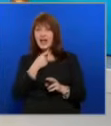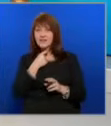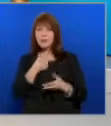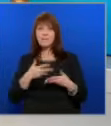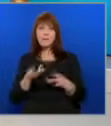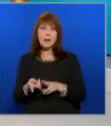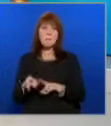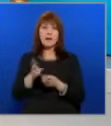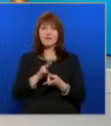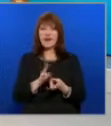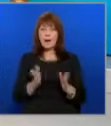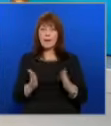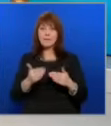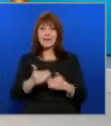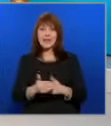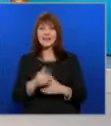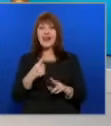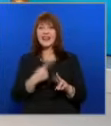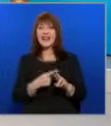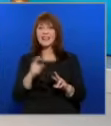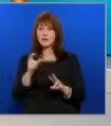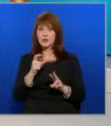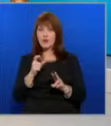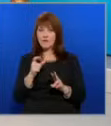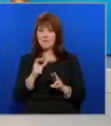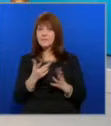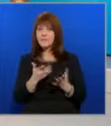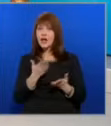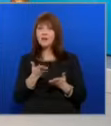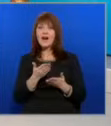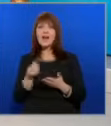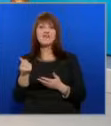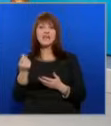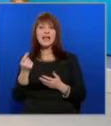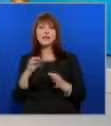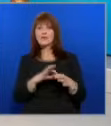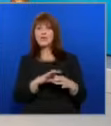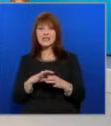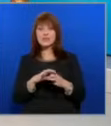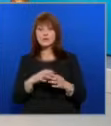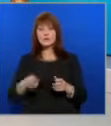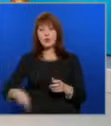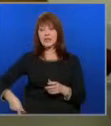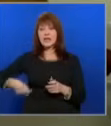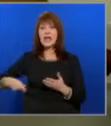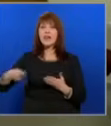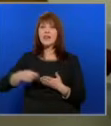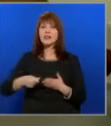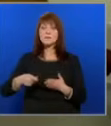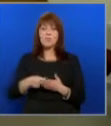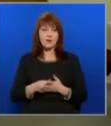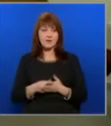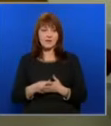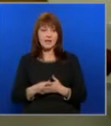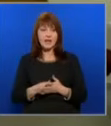на мажоритарния пакет акции от Наско Сираков. Според част от сините фенове, той е финансово зависим от генералния спонсор. Левски